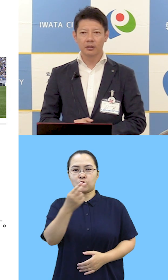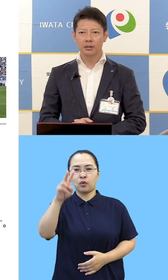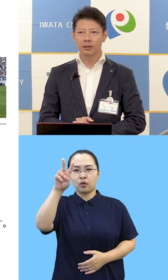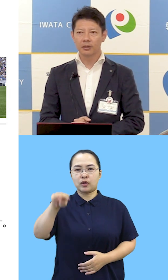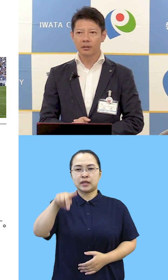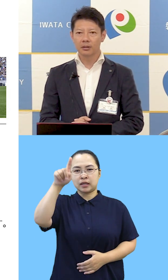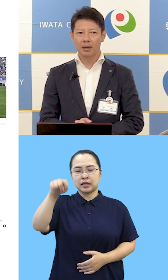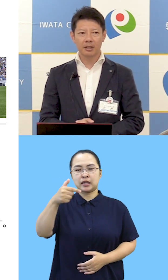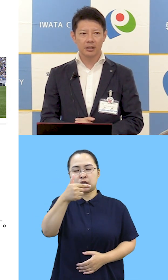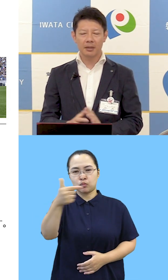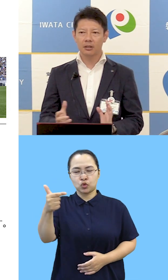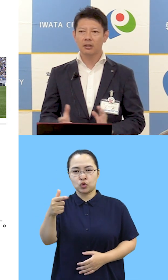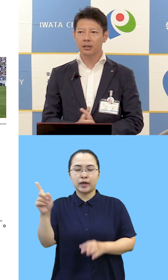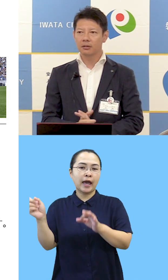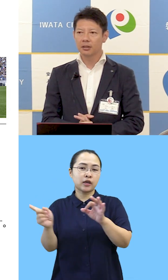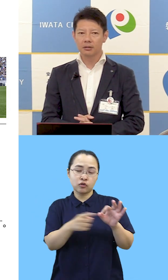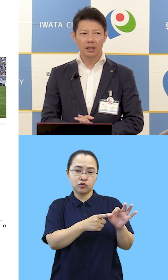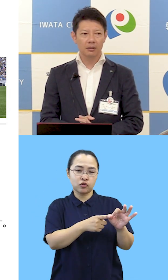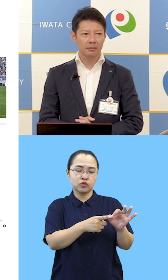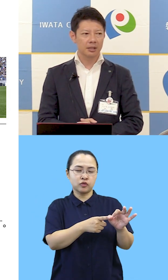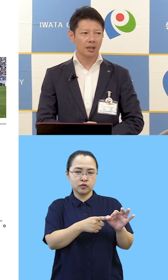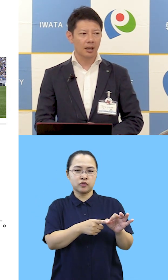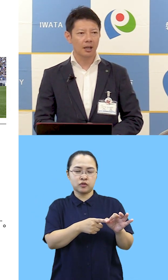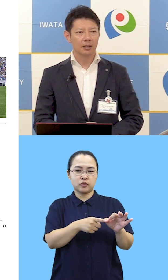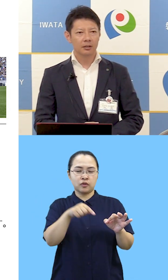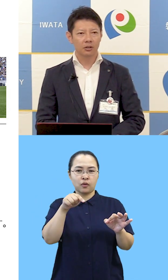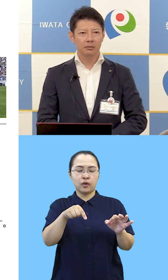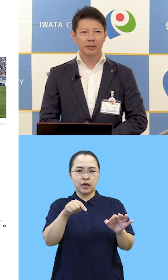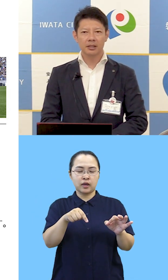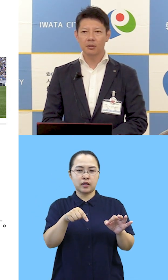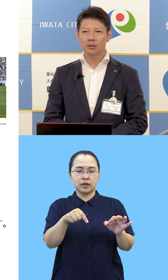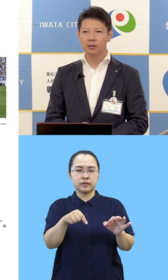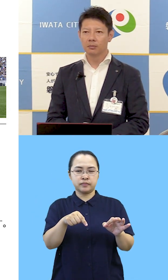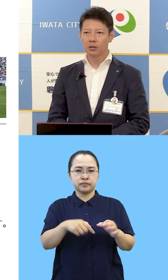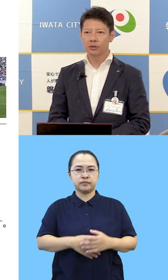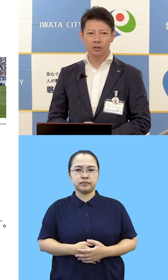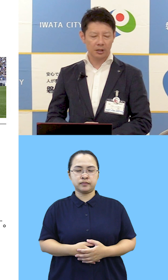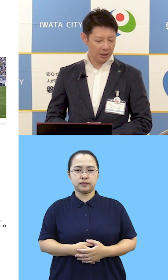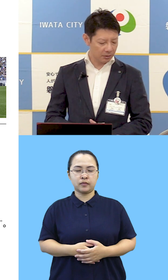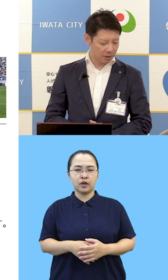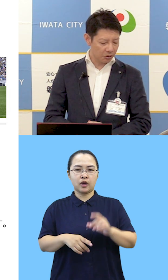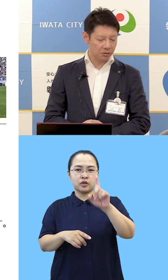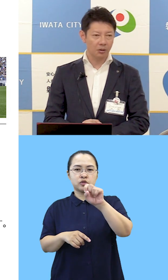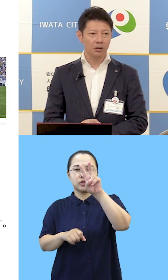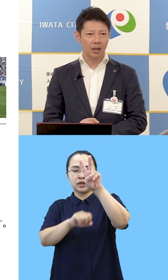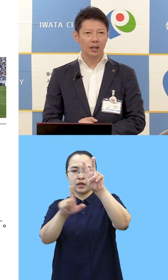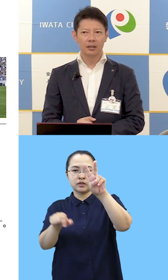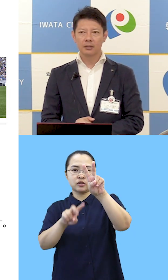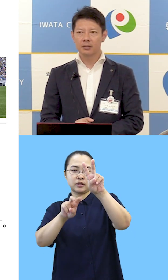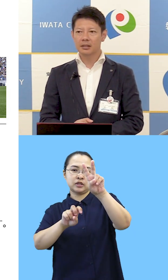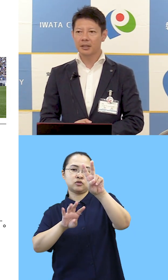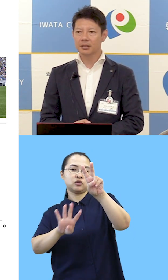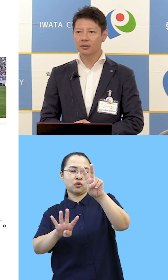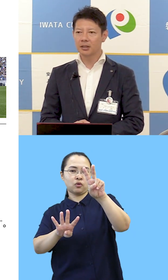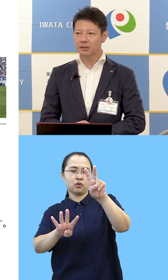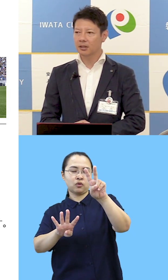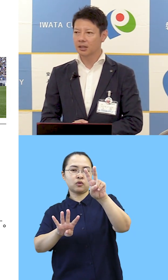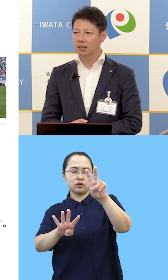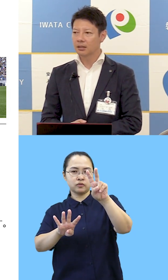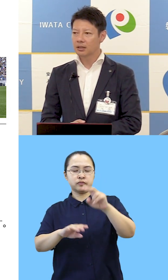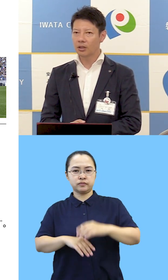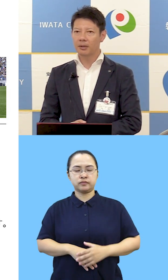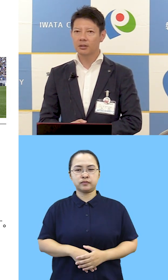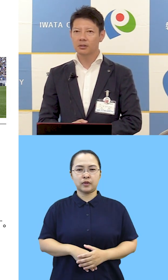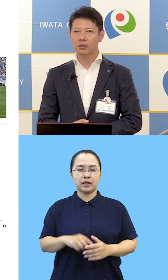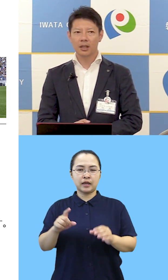ール、まあ、昔名球会というふうに言っておりましたが、ドリームベースボールも12月の24日クリスマスのイブの日